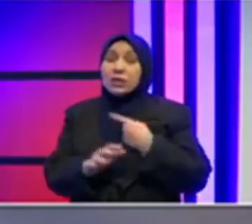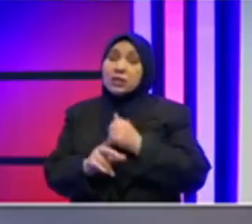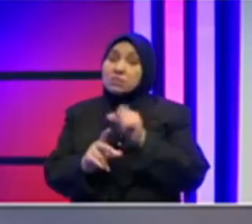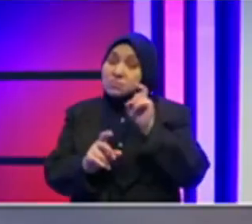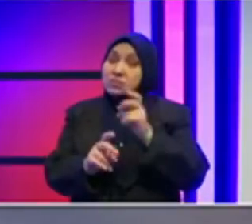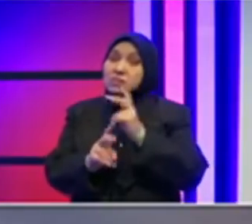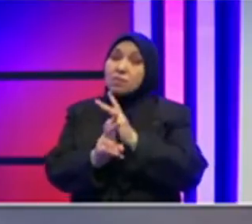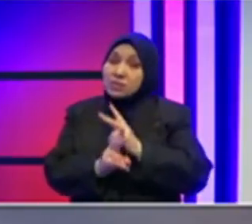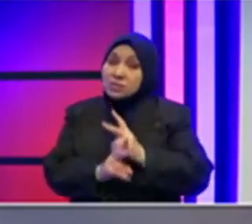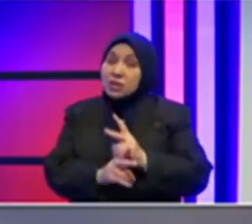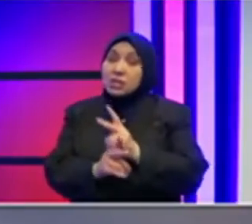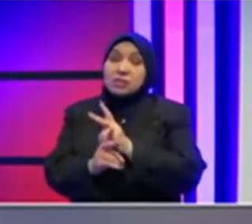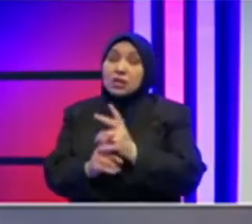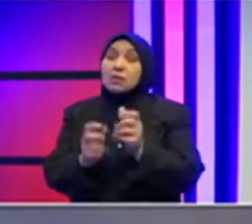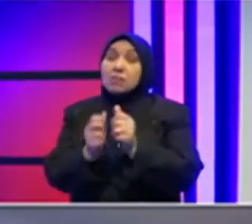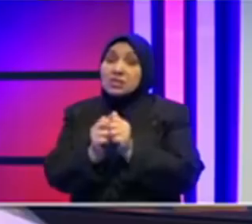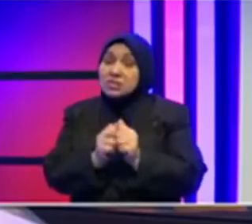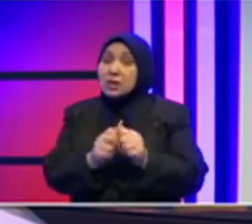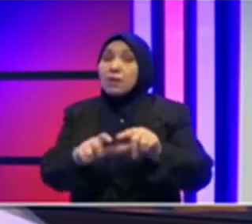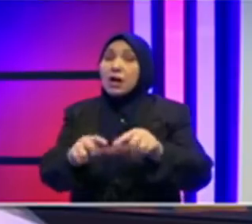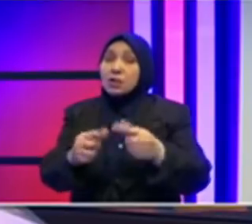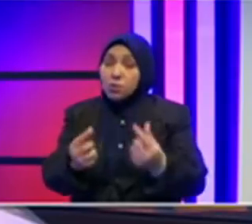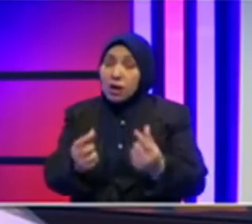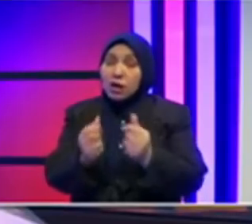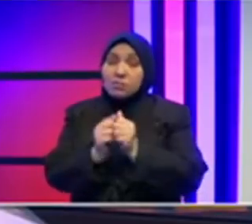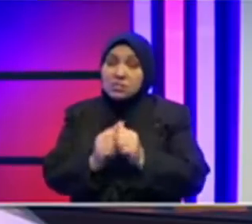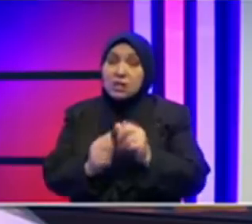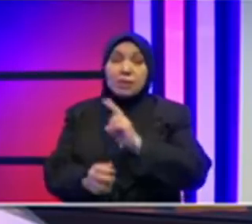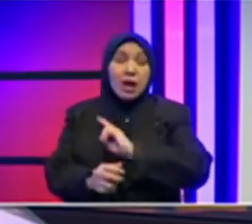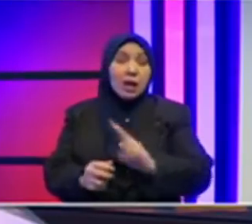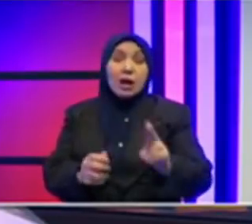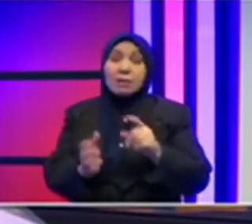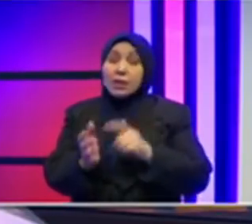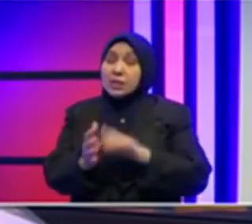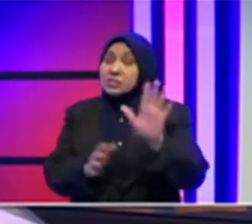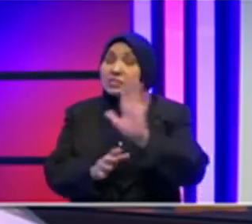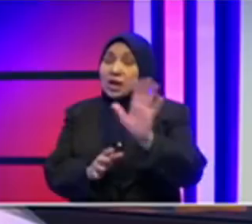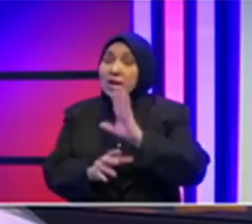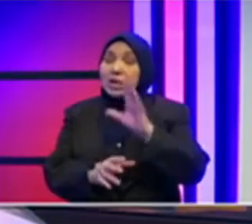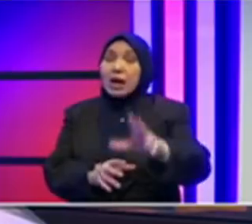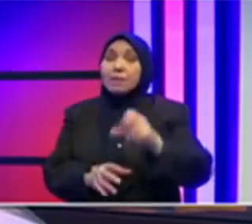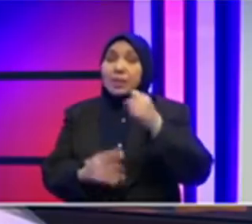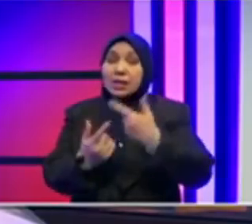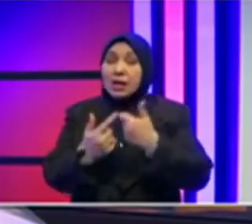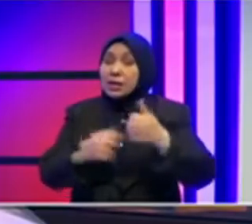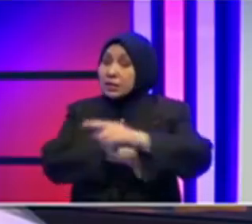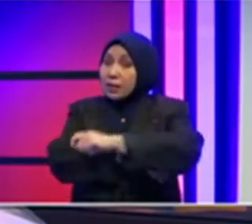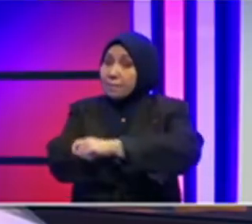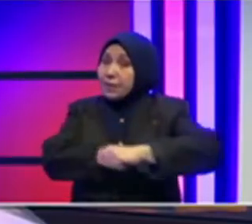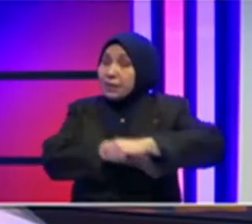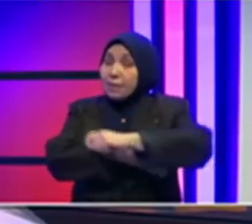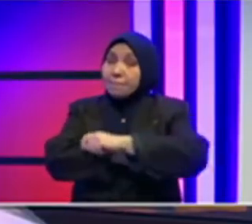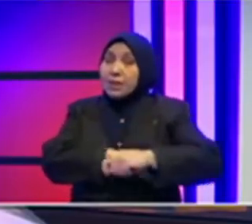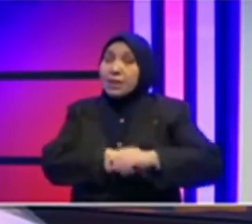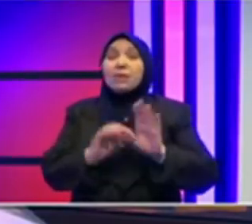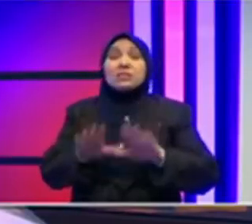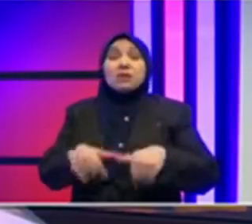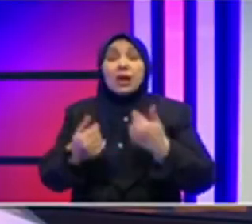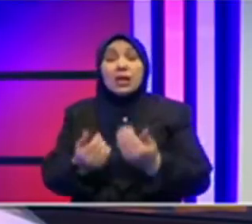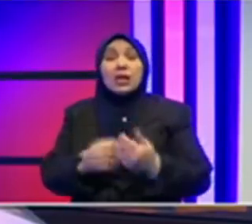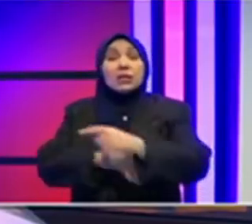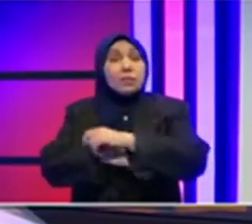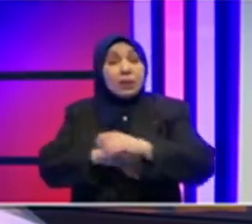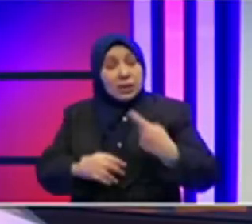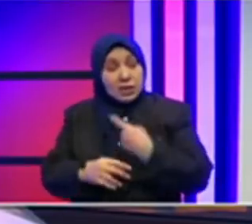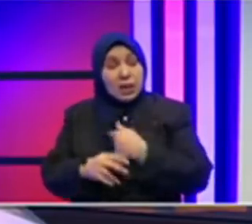berjaga-jaga, tuan-tuan, bersama Al-Quran, bersama agama ini, jangan ambil daripada tepi-tepi. Macam mana tepi-tepi ini, kita